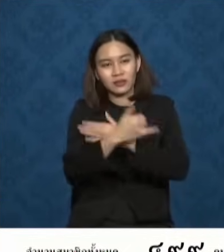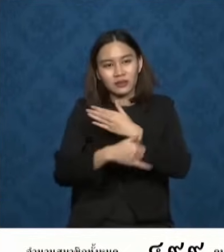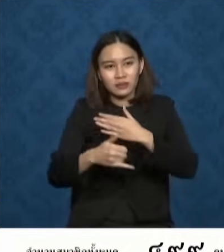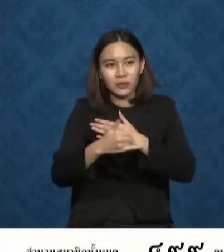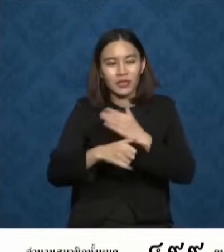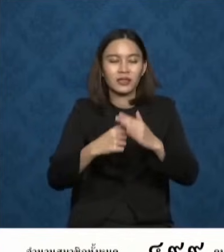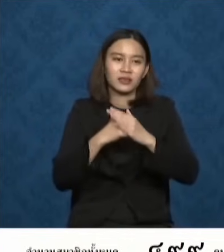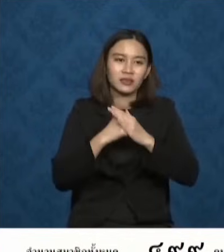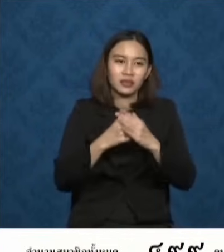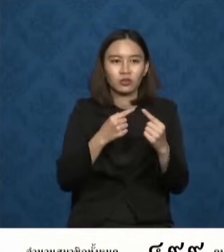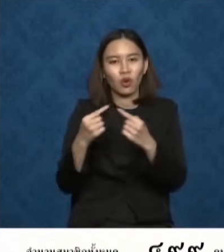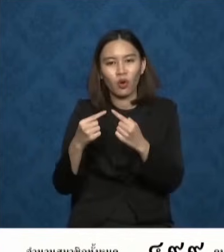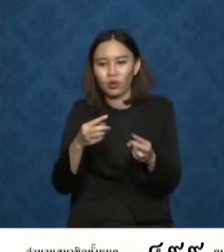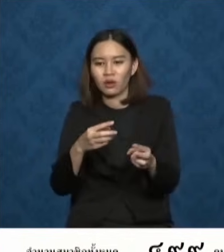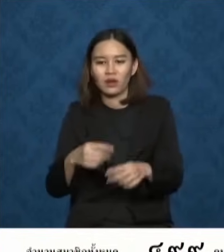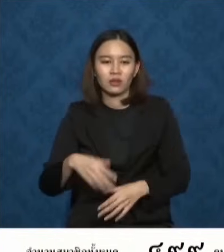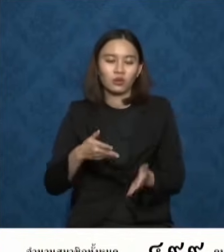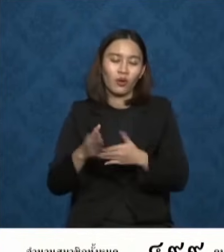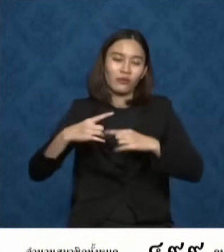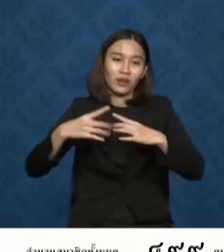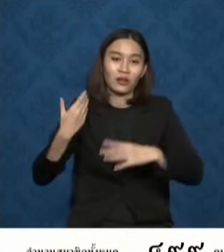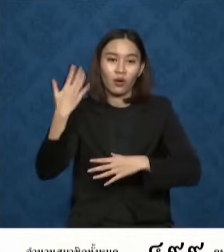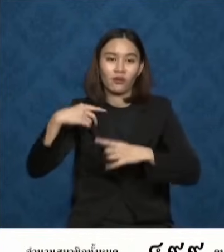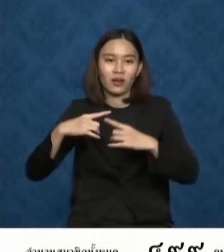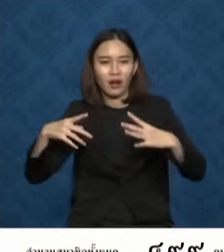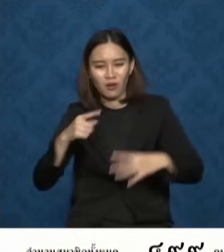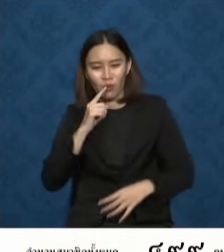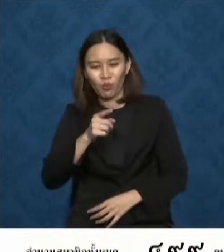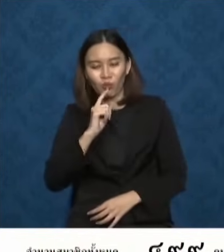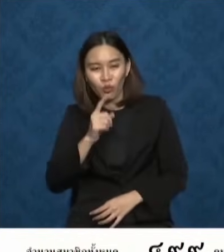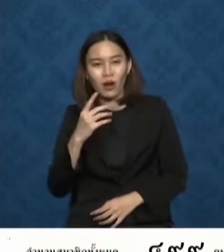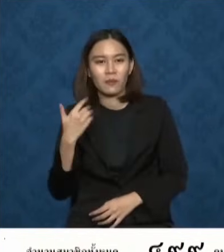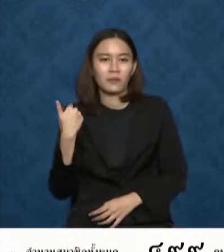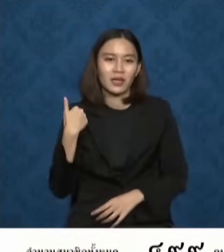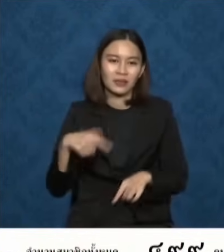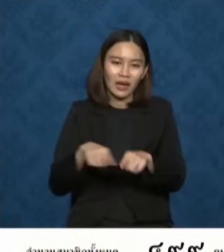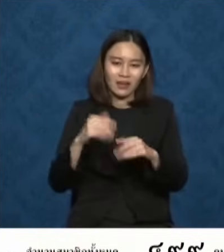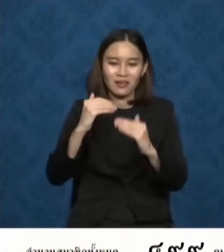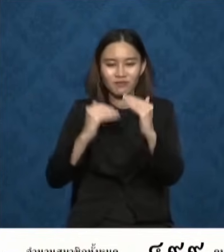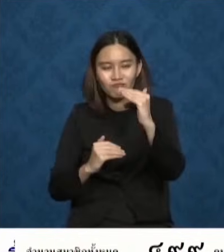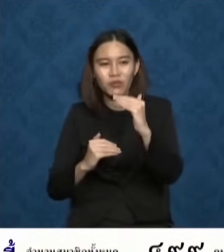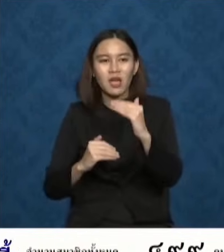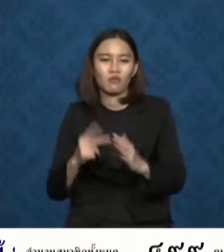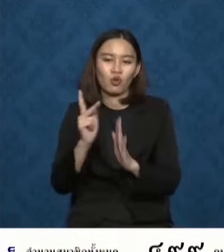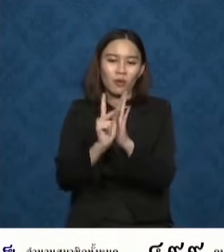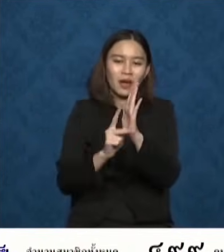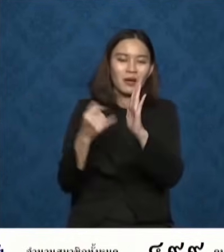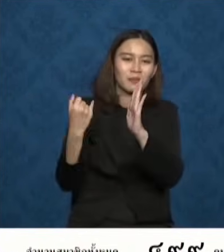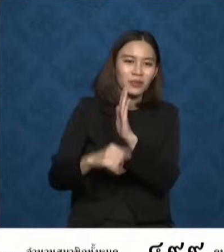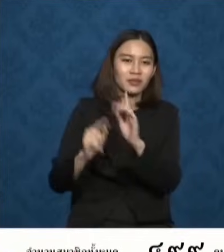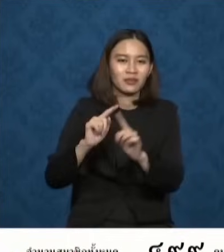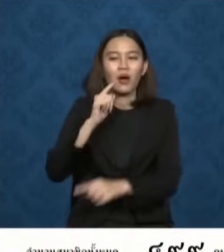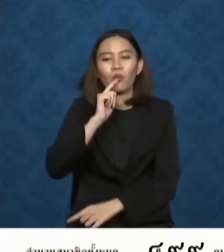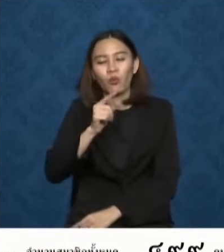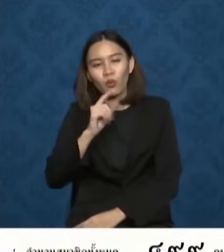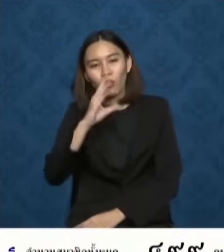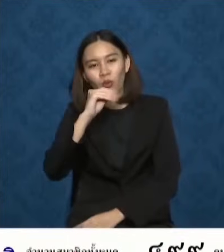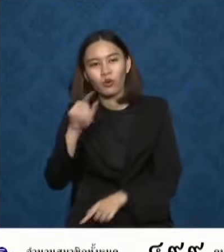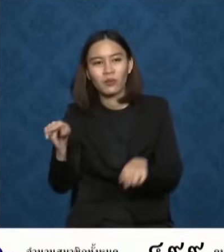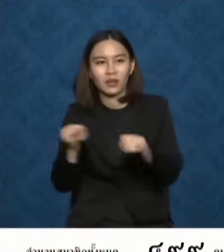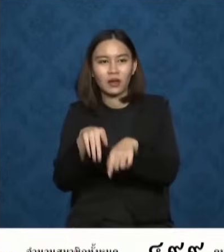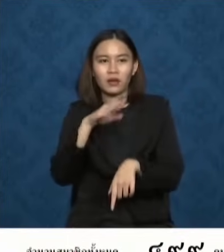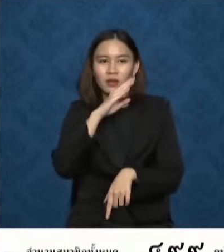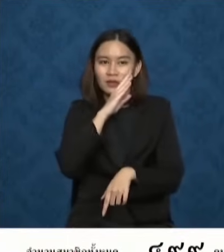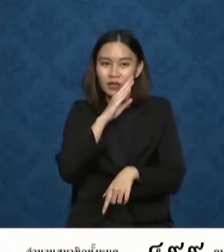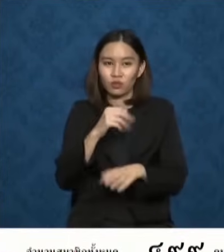วิธีนี้ไม่ได้วิธีไม่ดีสเปคไม่ได้เสียเปรียบผิดกฎหมายถ้าเดินต่